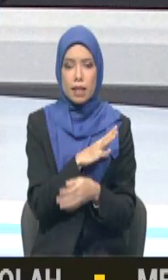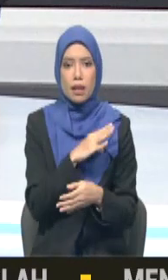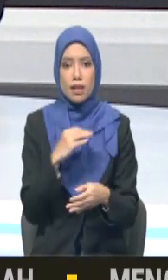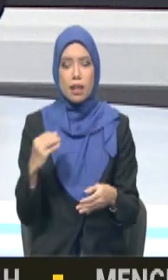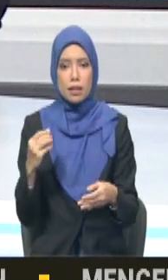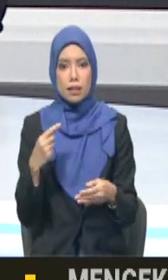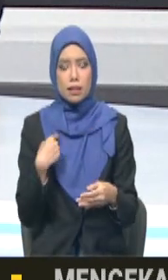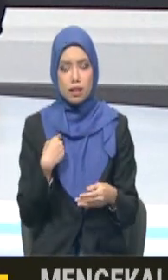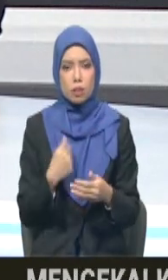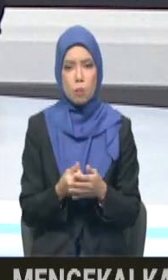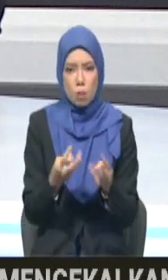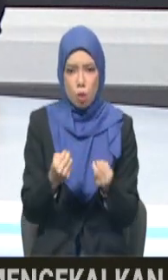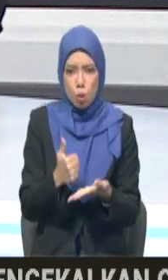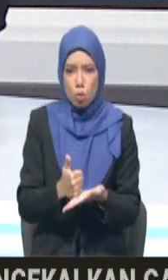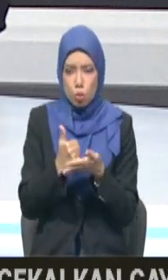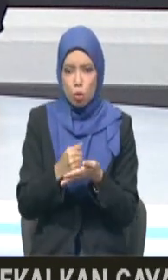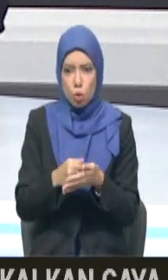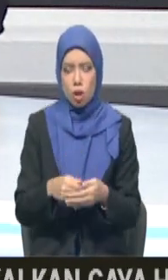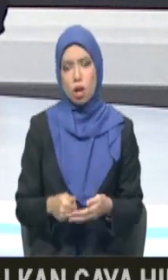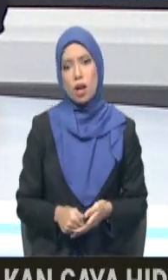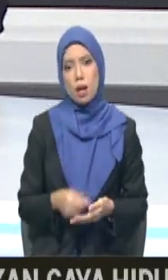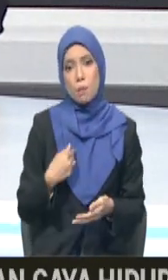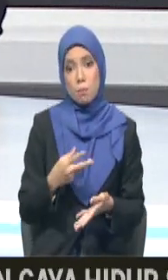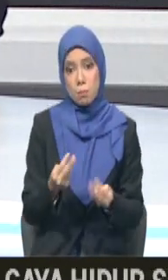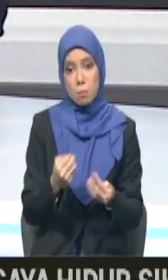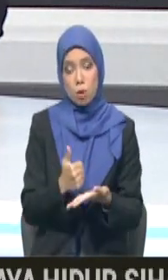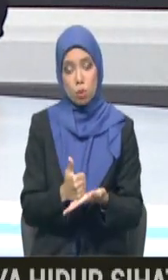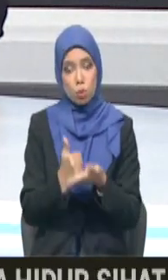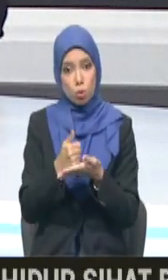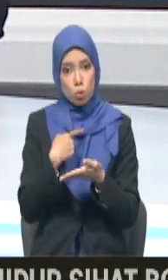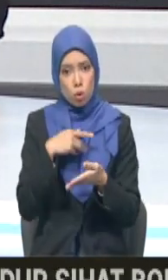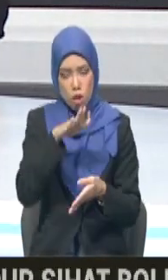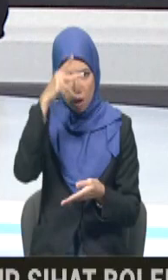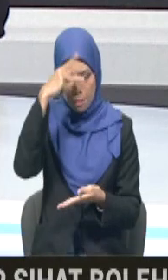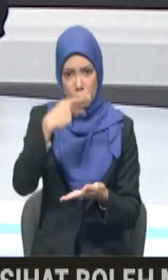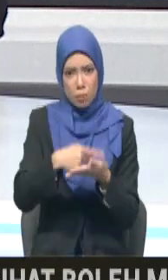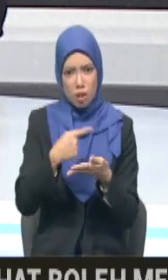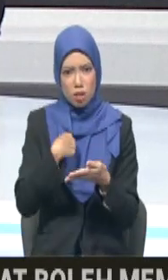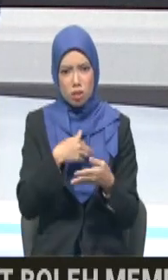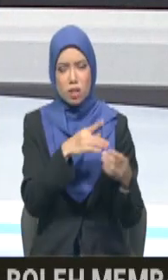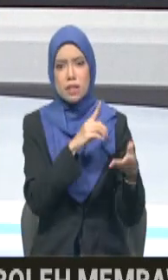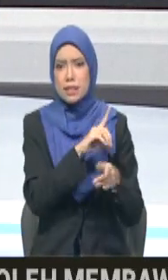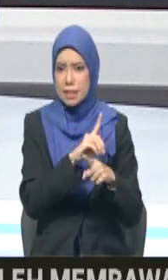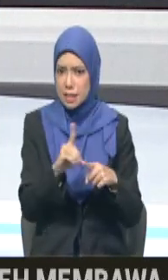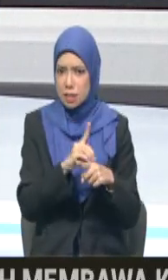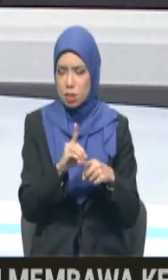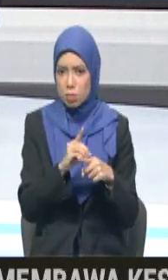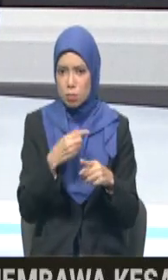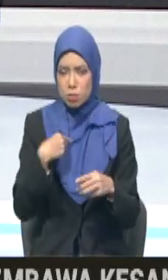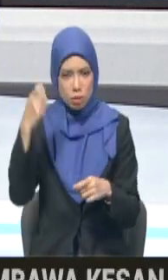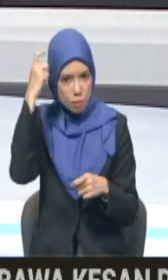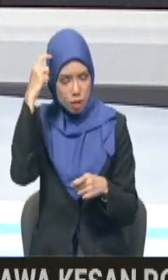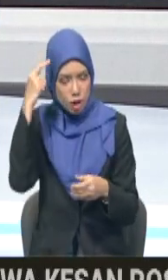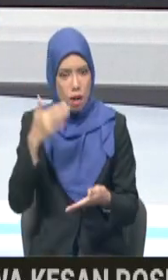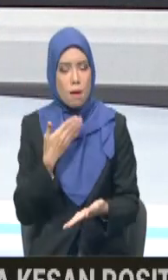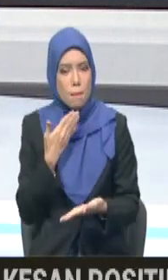pelajar untuk sentiasa berdisiplin hormat menghormati serta membentuk peribadi dan akhlak yang baik Majlis kemuncak